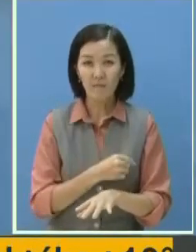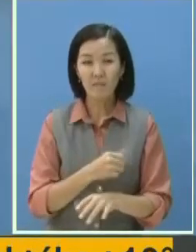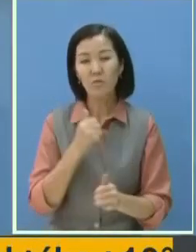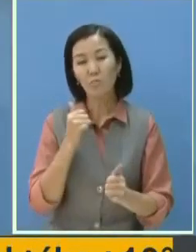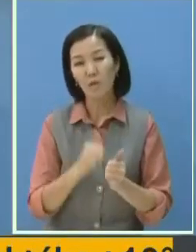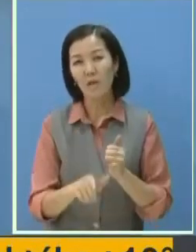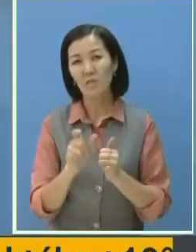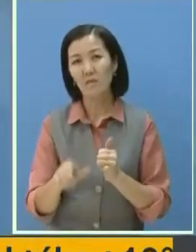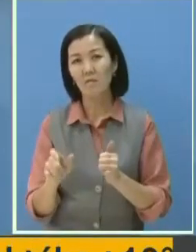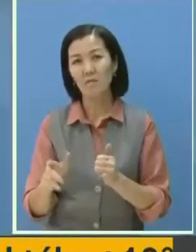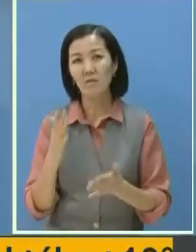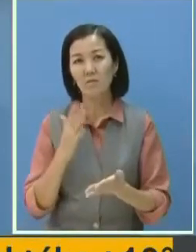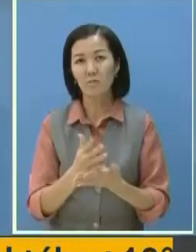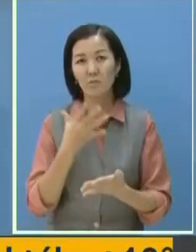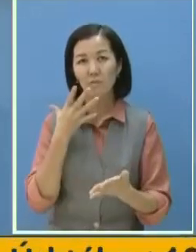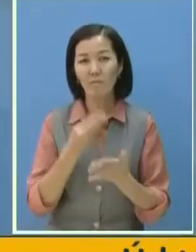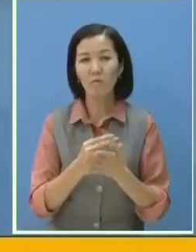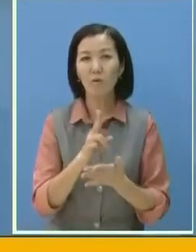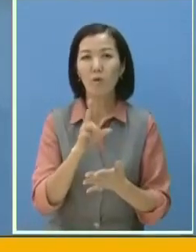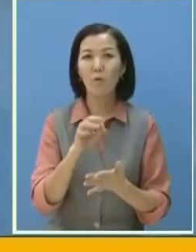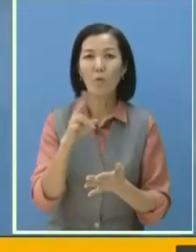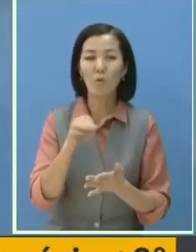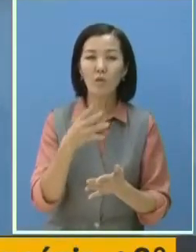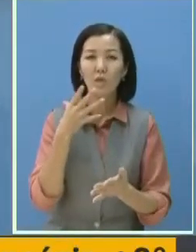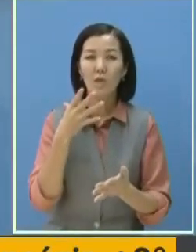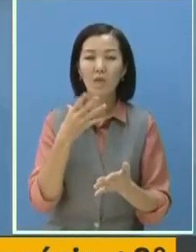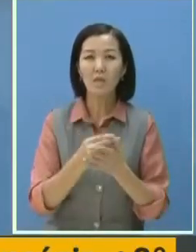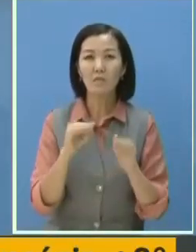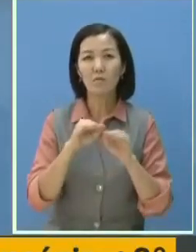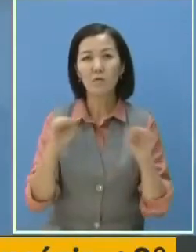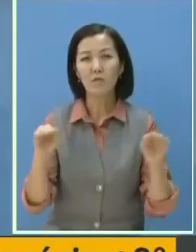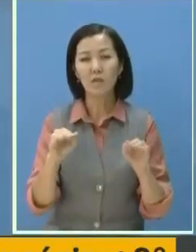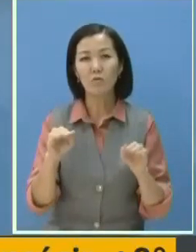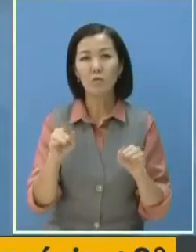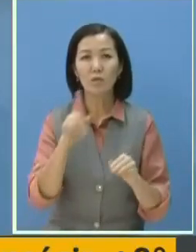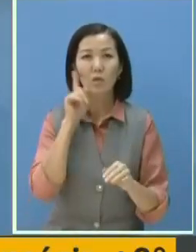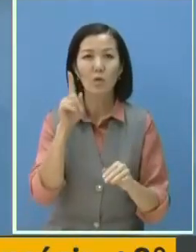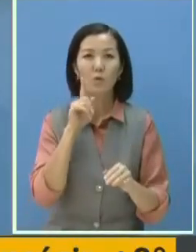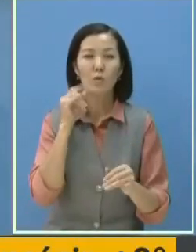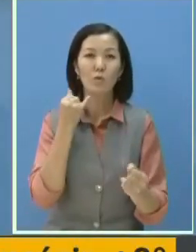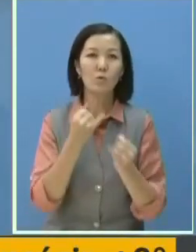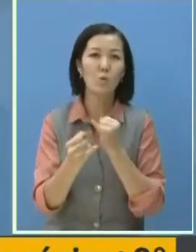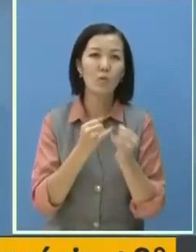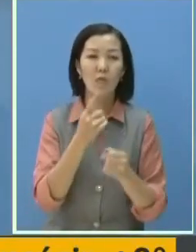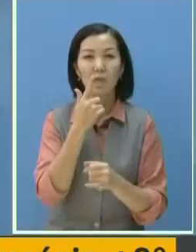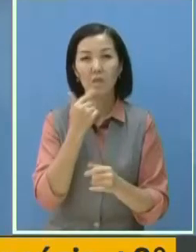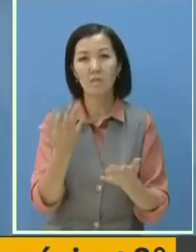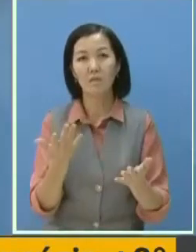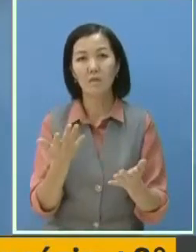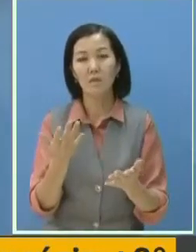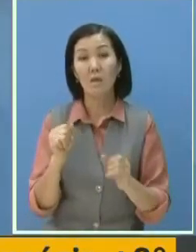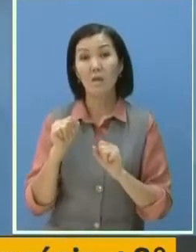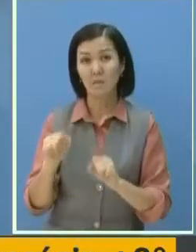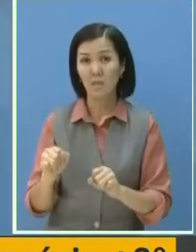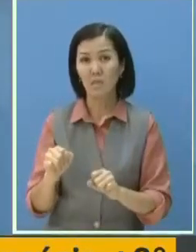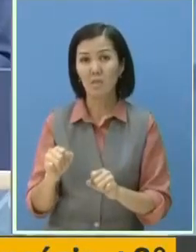был свой QR-код и свой статус. Зеленый, желтый, красный. Правда ли это? Защищают ли